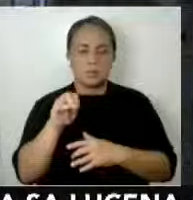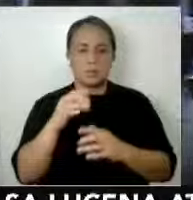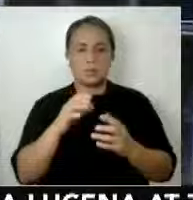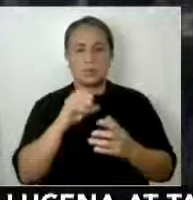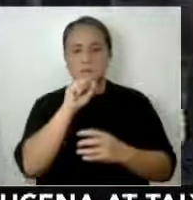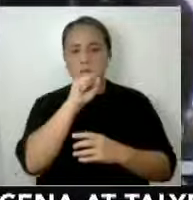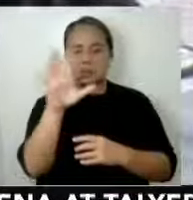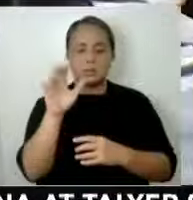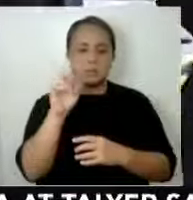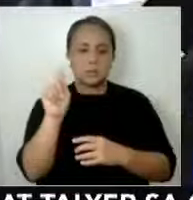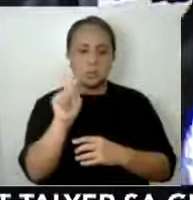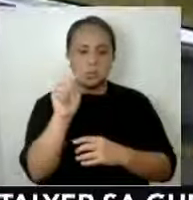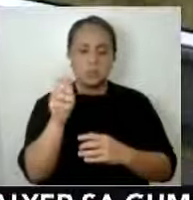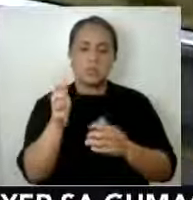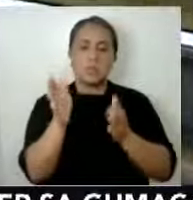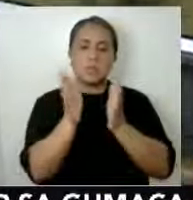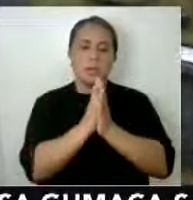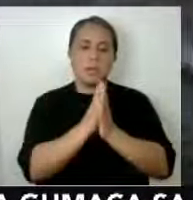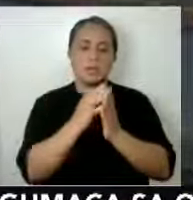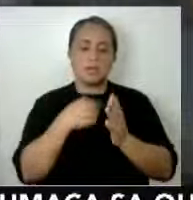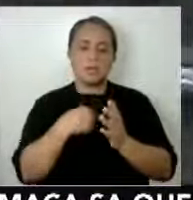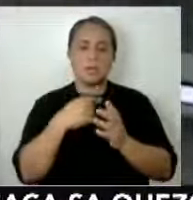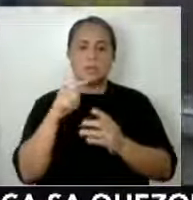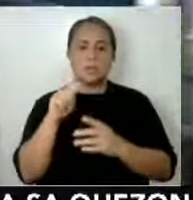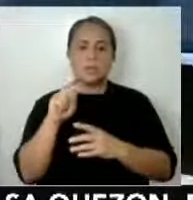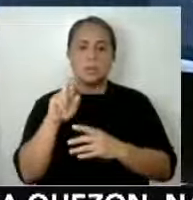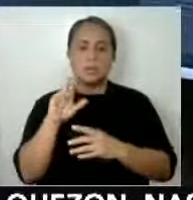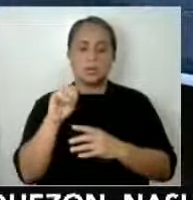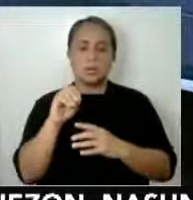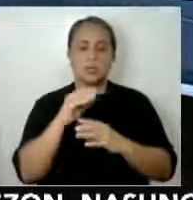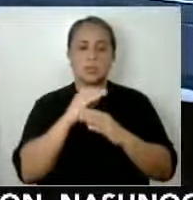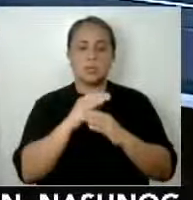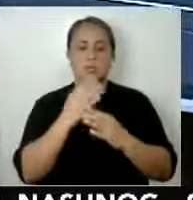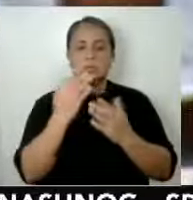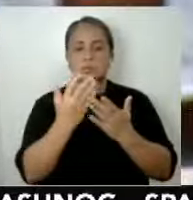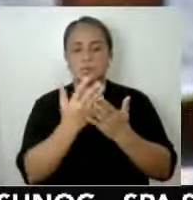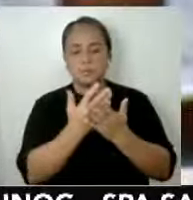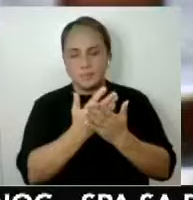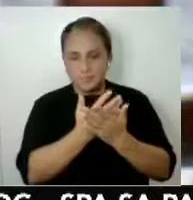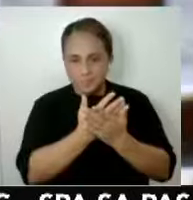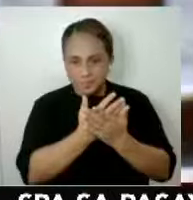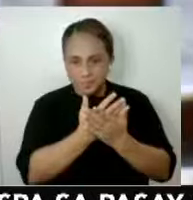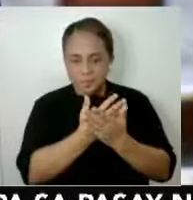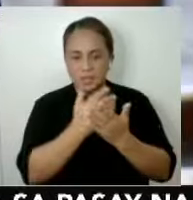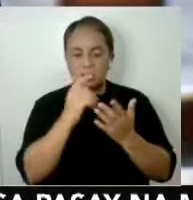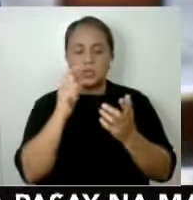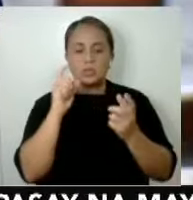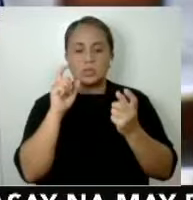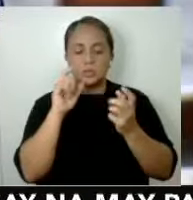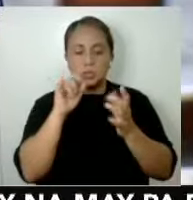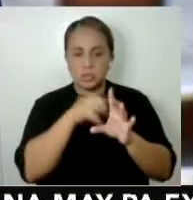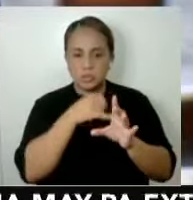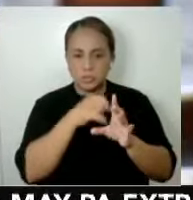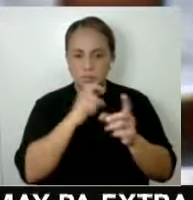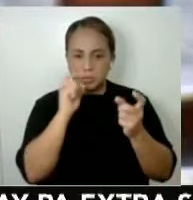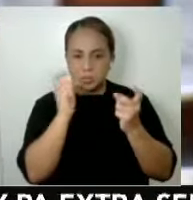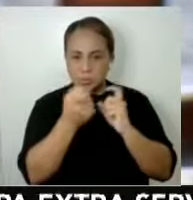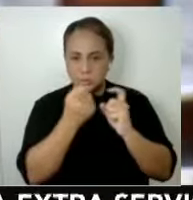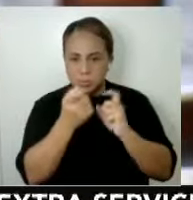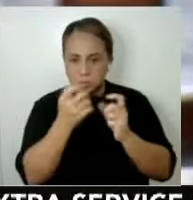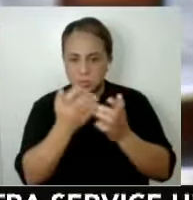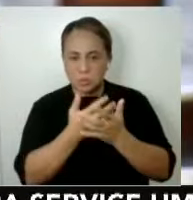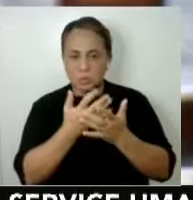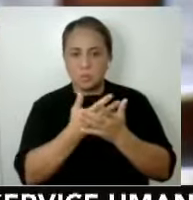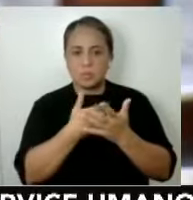para hingin na maglabas ng TRO laban sa jeep modernization. Magkaroon ng part of support, pero wala itong mga